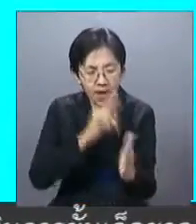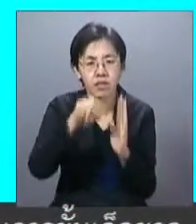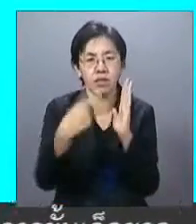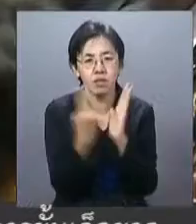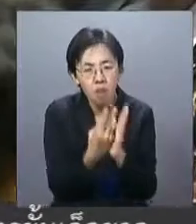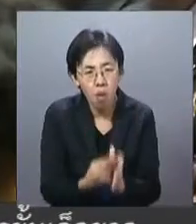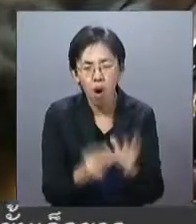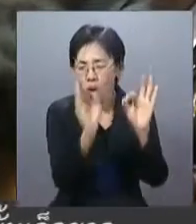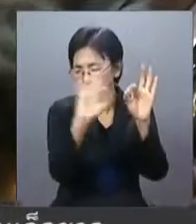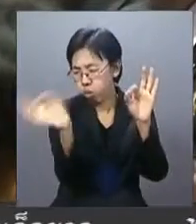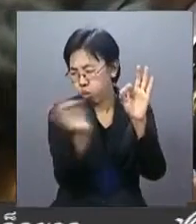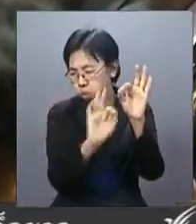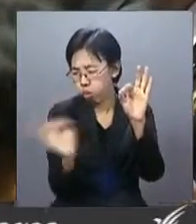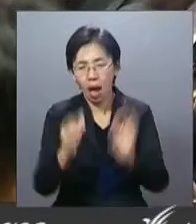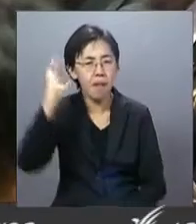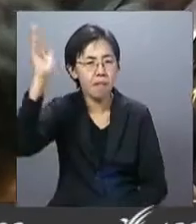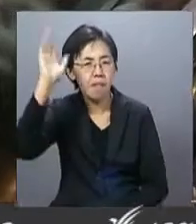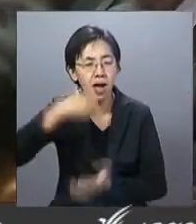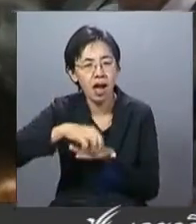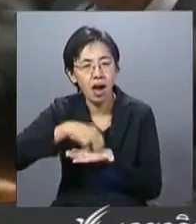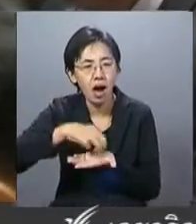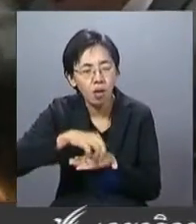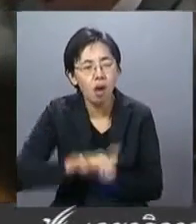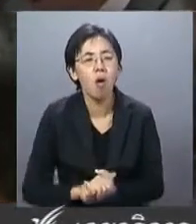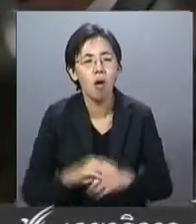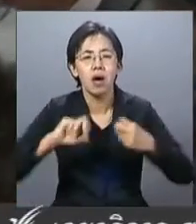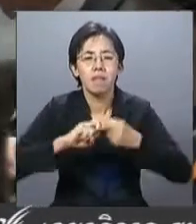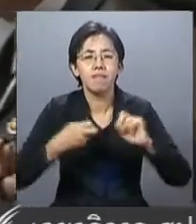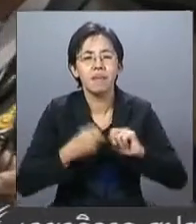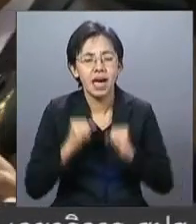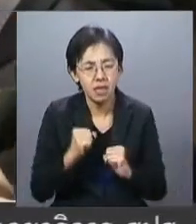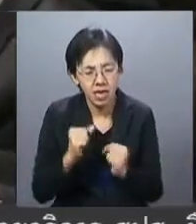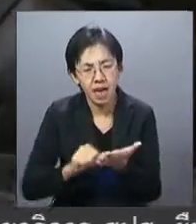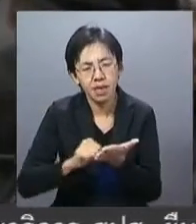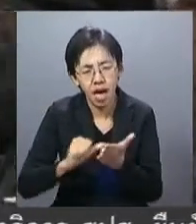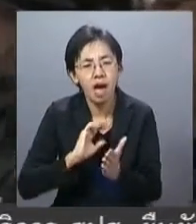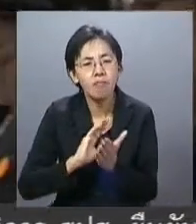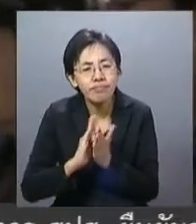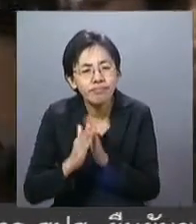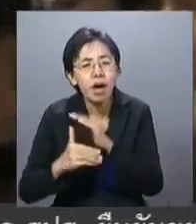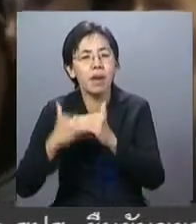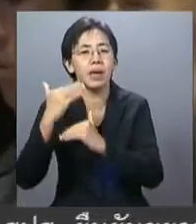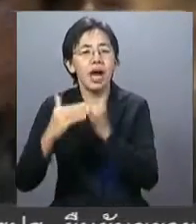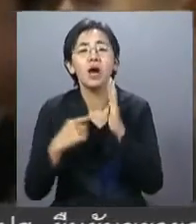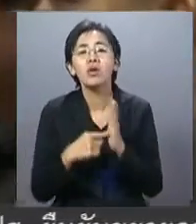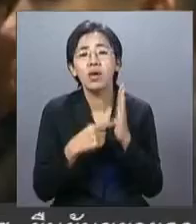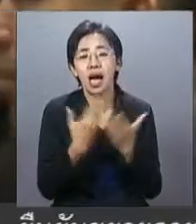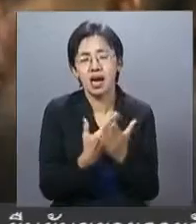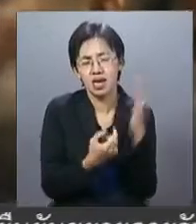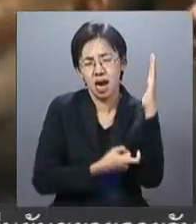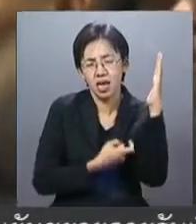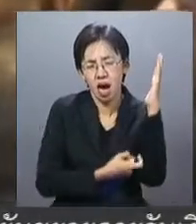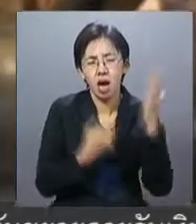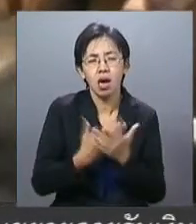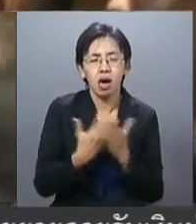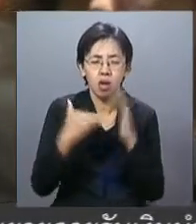ยาวหลายเรื่องและแต่ละเรื่องล้วนแต่เป็นปัญหาที่ต้องเดินหน้าแก้ไขอย่างปัญหาราคายางตกต่ำก็มี